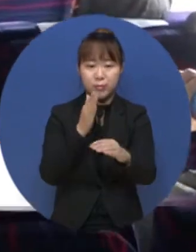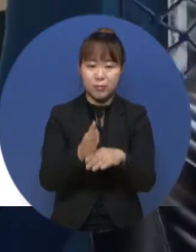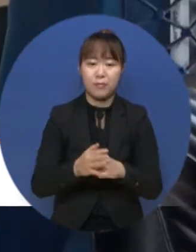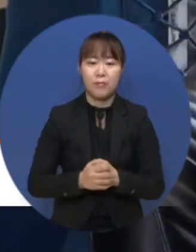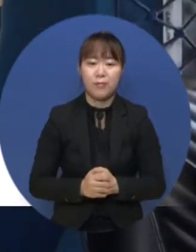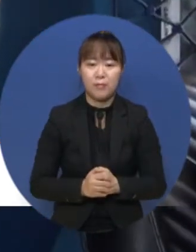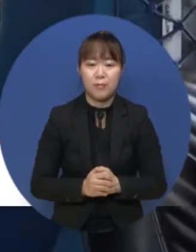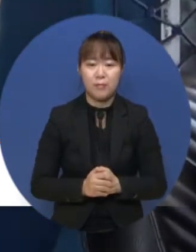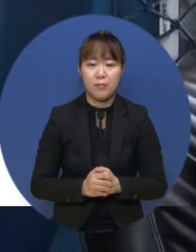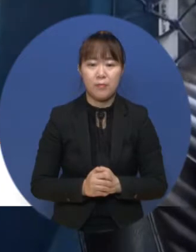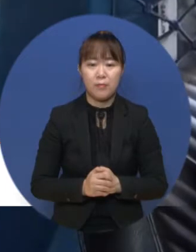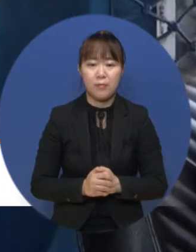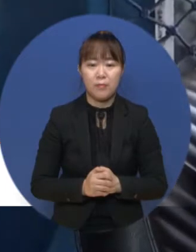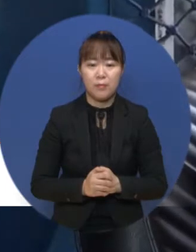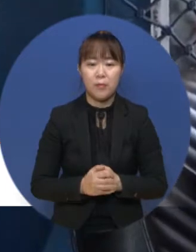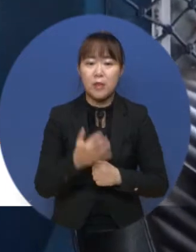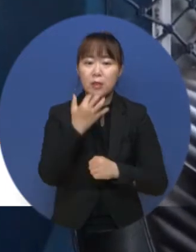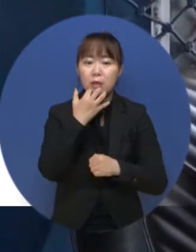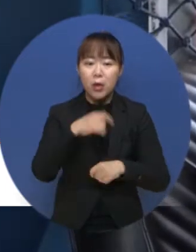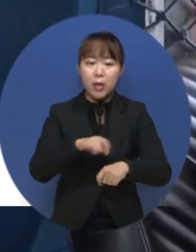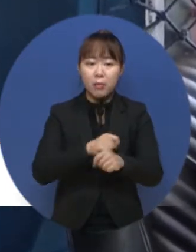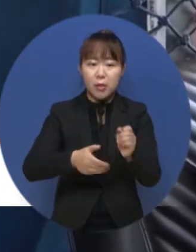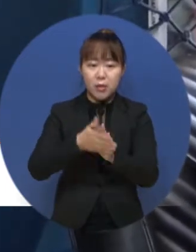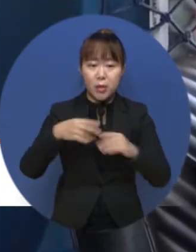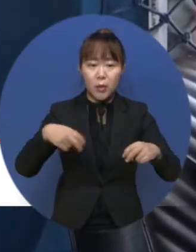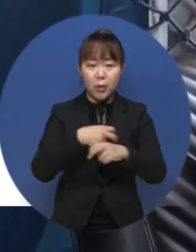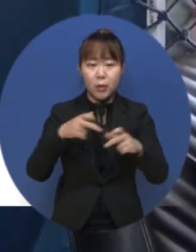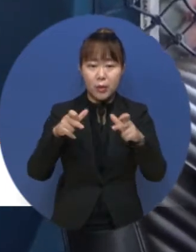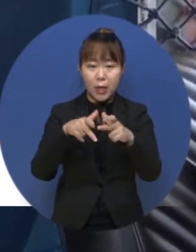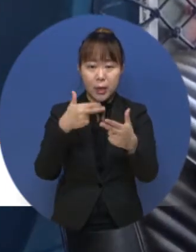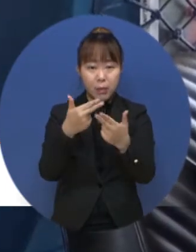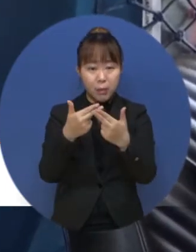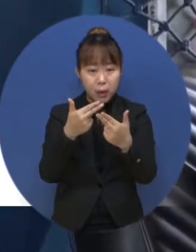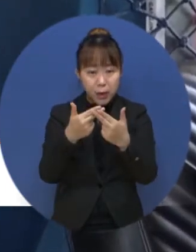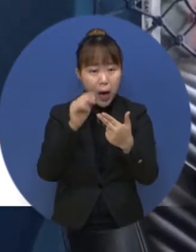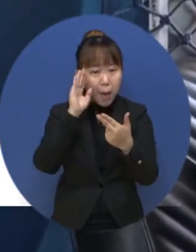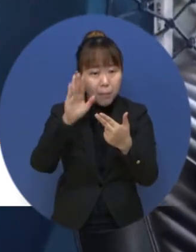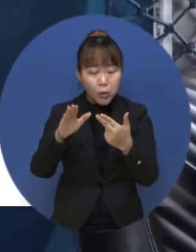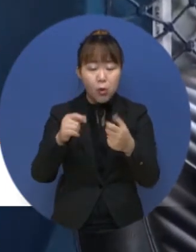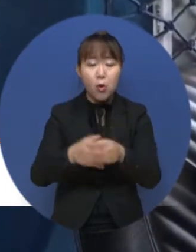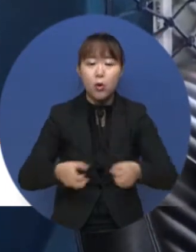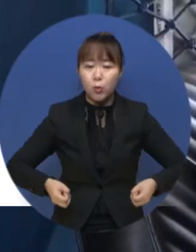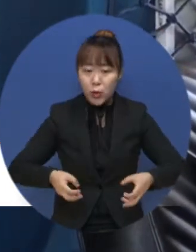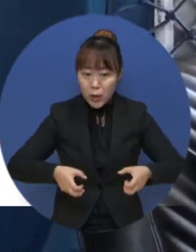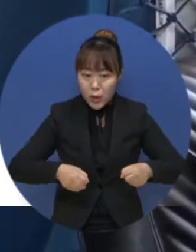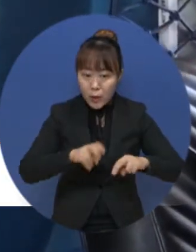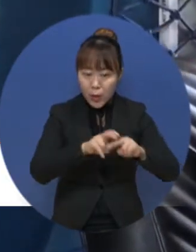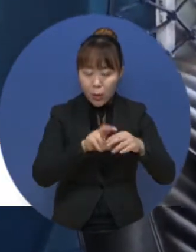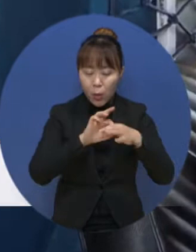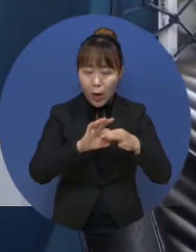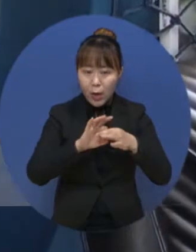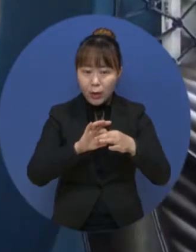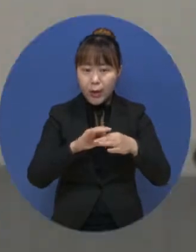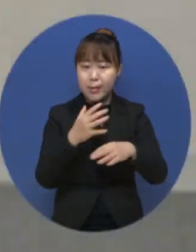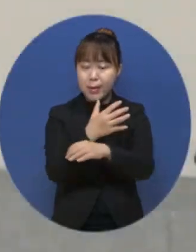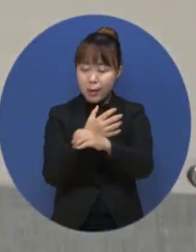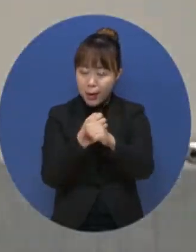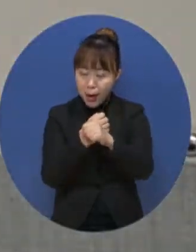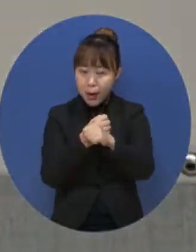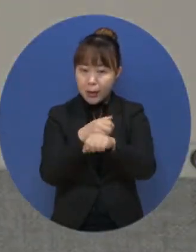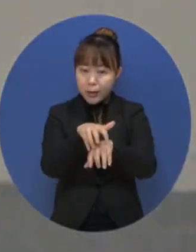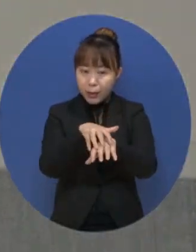있습니다. 서울특별시 교통장애인협회는 앞으로 휠체어석과 관련한 예매